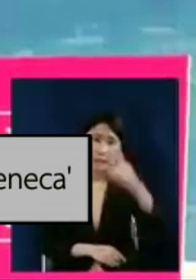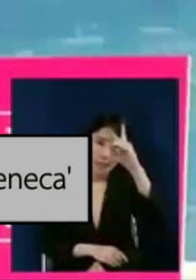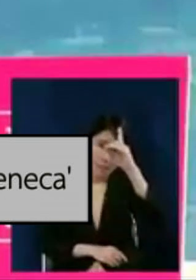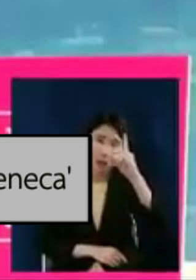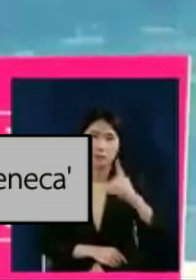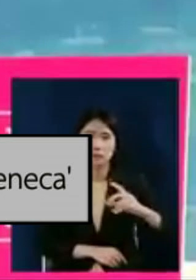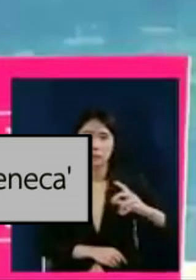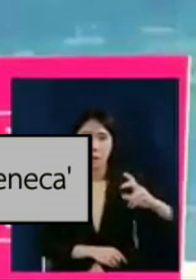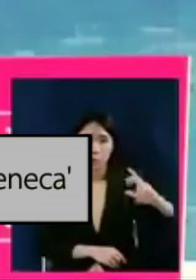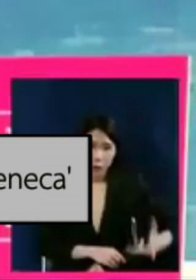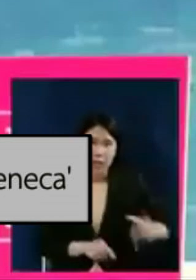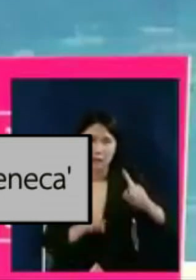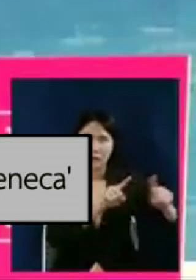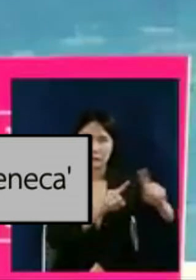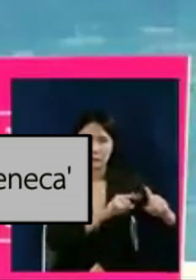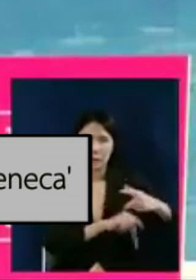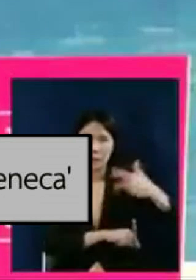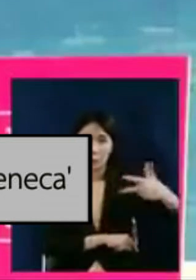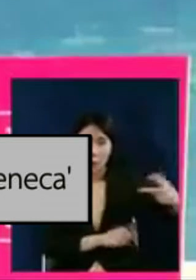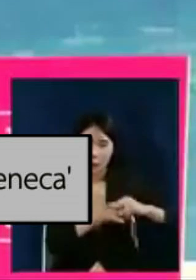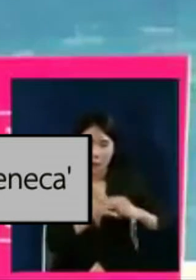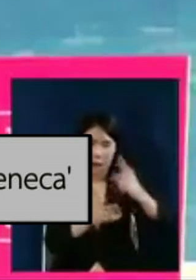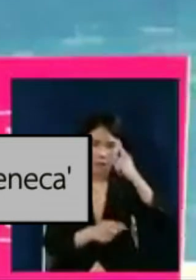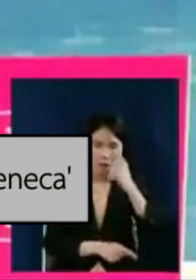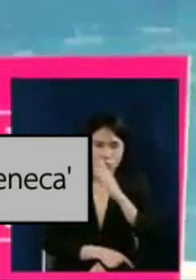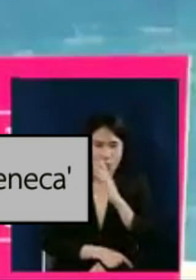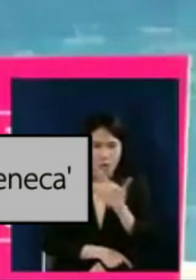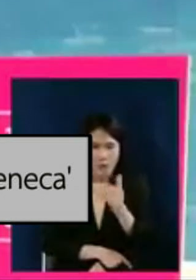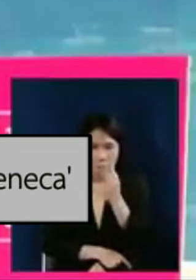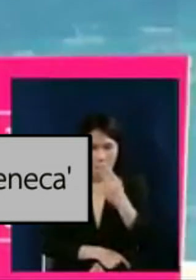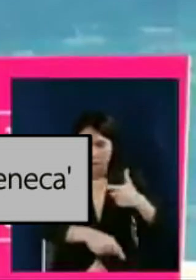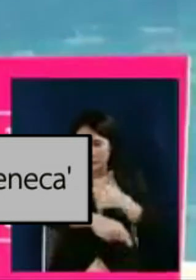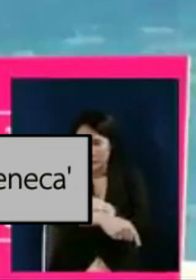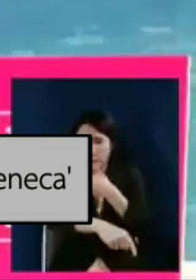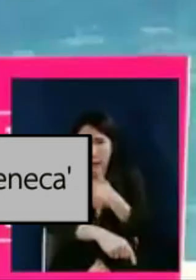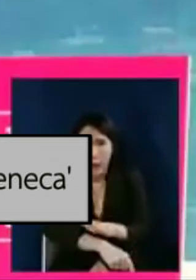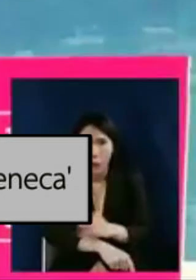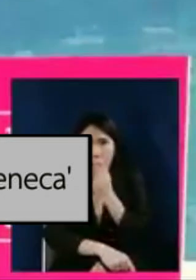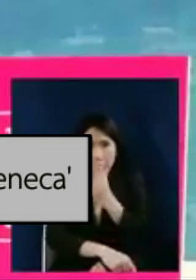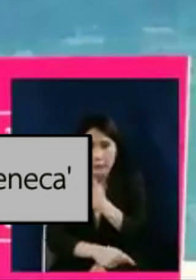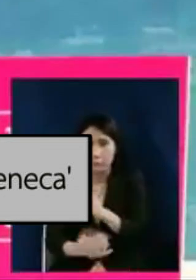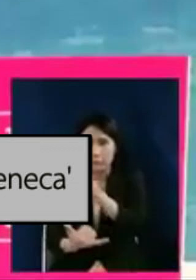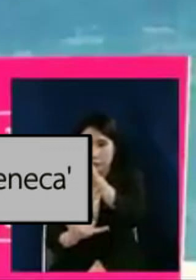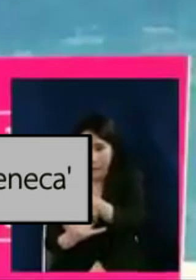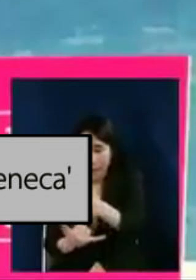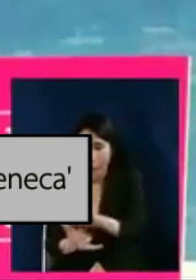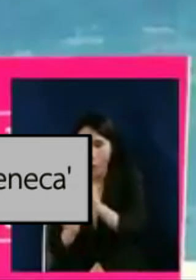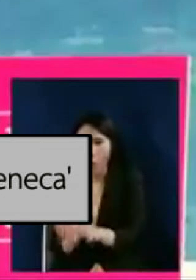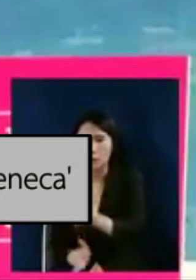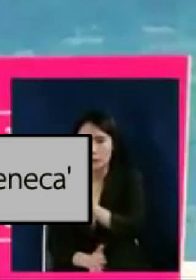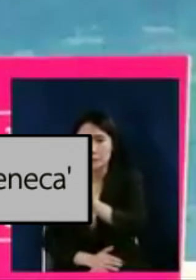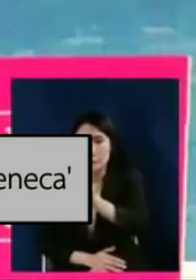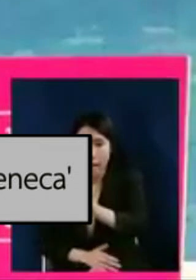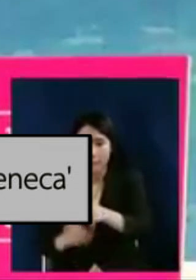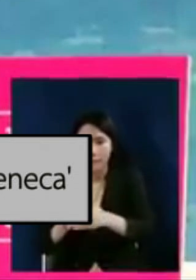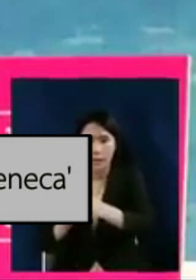ทุกคนก็ต้องตกใจเพราะว่าชีวิตและกรีนเซอร์แล้วมีคนตายในนอร์เวย์ 23คนต่อมา